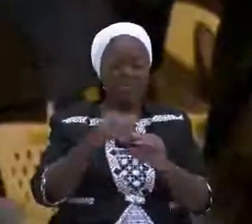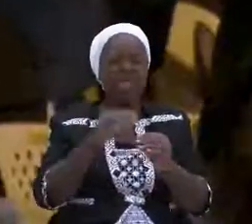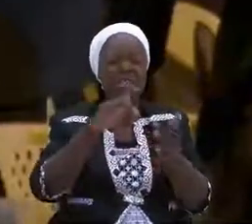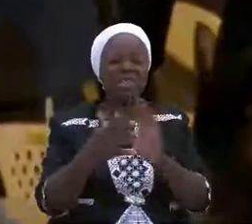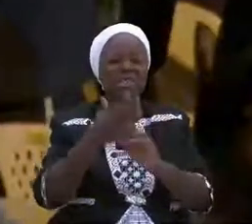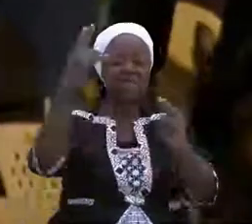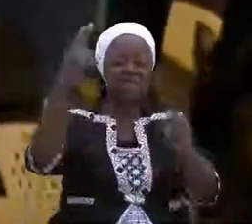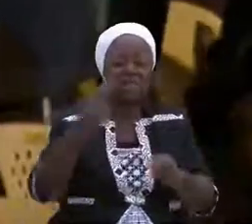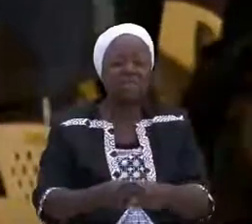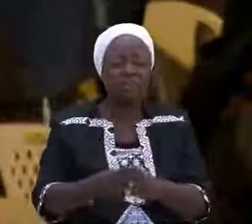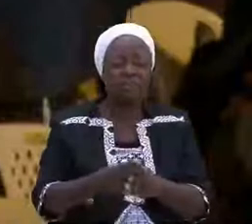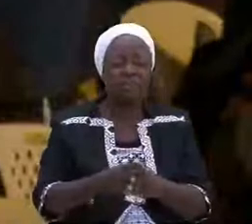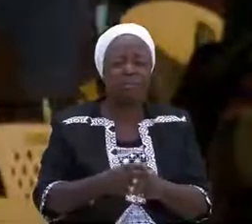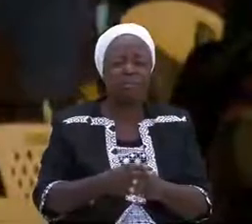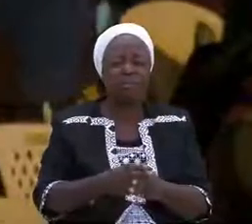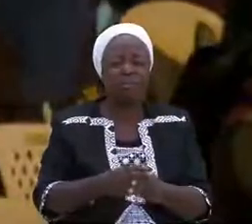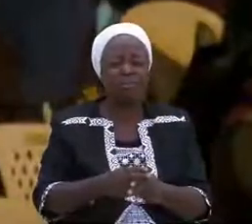de Jésus.